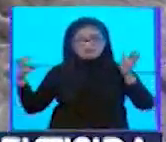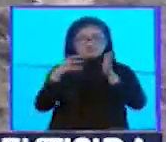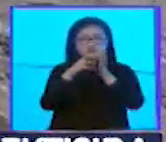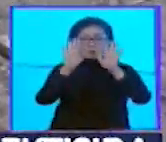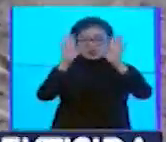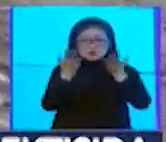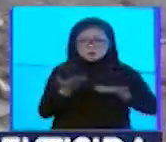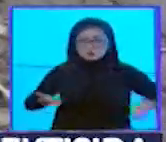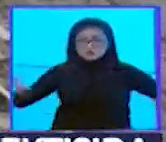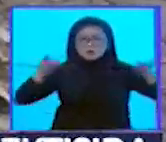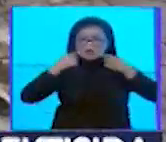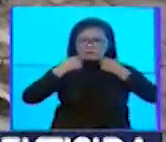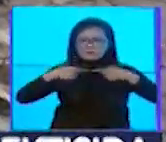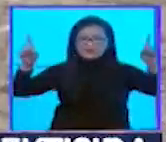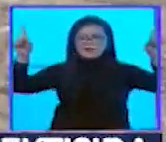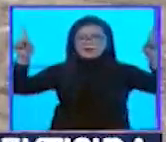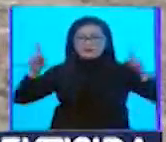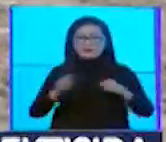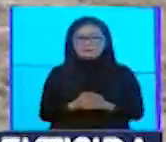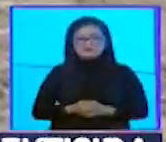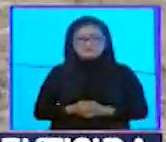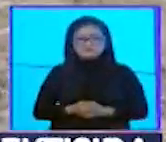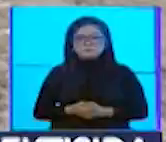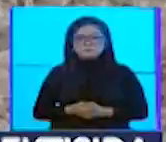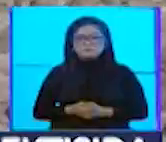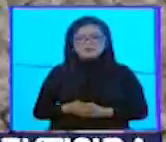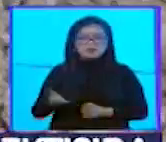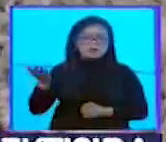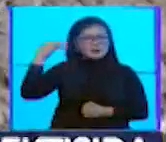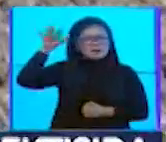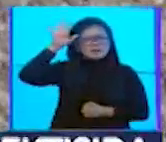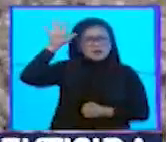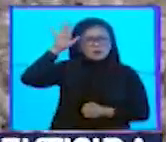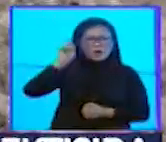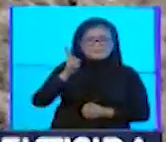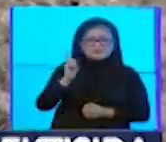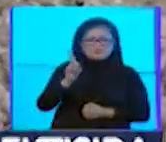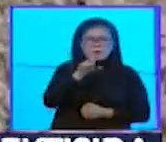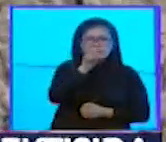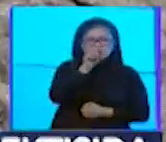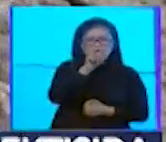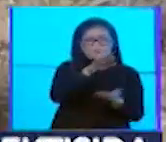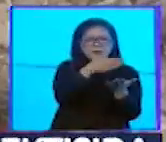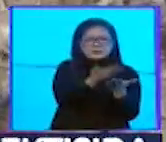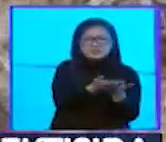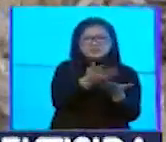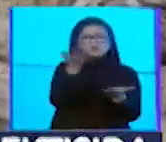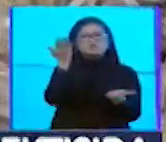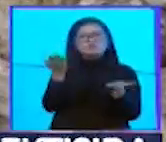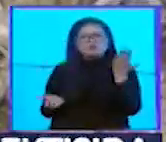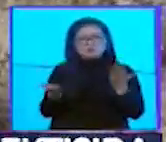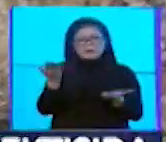bisa dipastikan penyebab kematian mendadak ratusan burung tersebut. Indikasi awal kematian burung pipit akibat mengkonsumsi padi